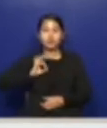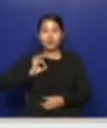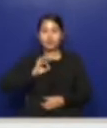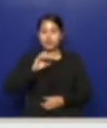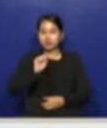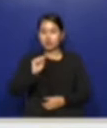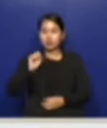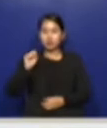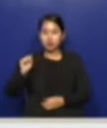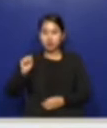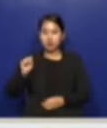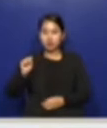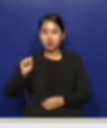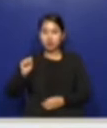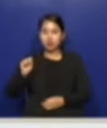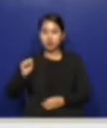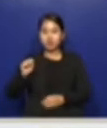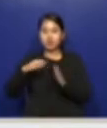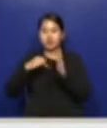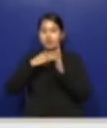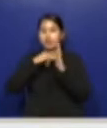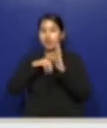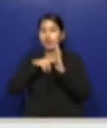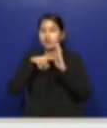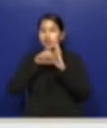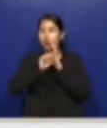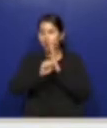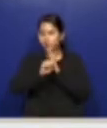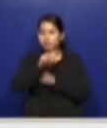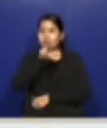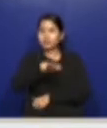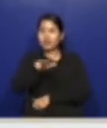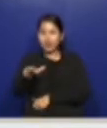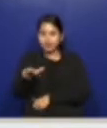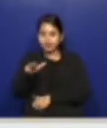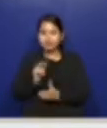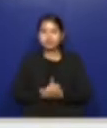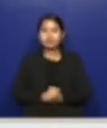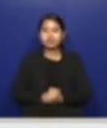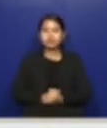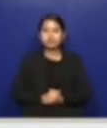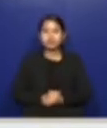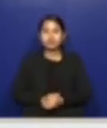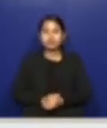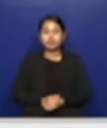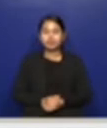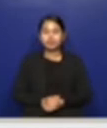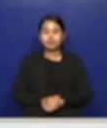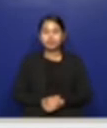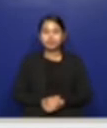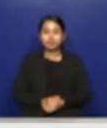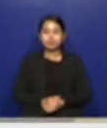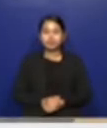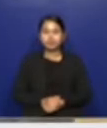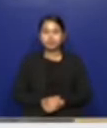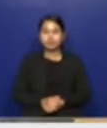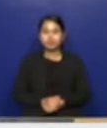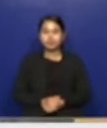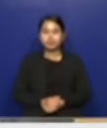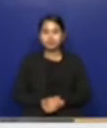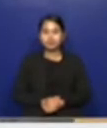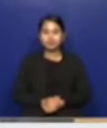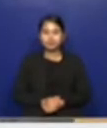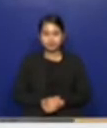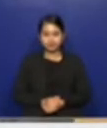าผู้แทนราษฎรจังหวัดสกลนครเขต2พรรคเพื่อไทยท่านประธานครับวันนี้ผม